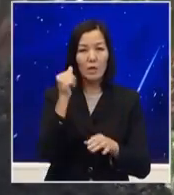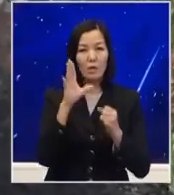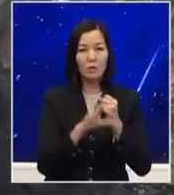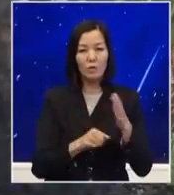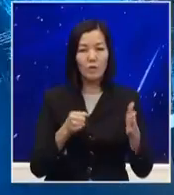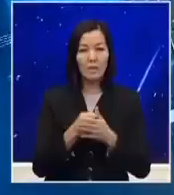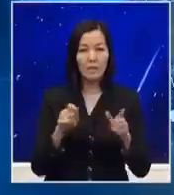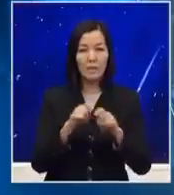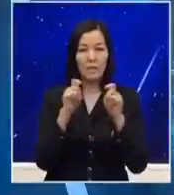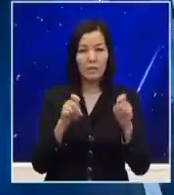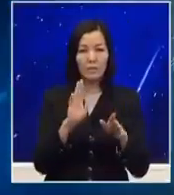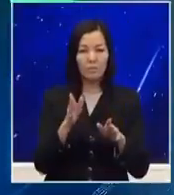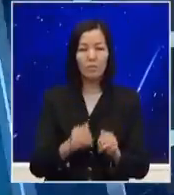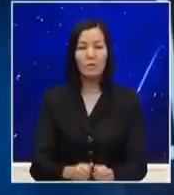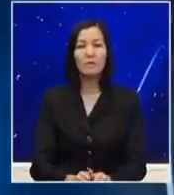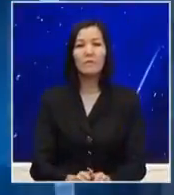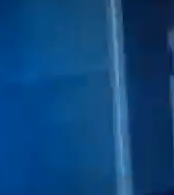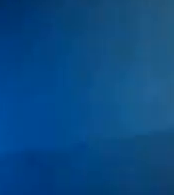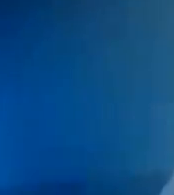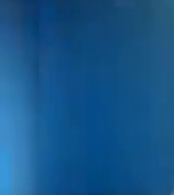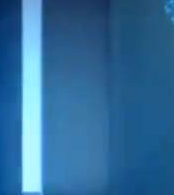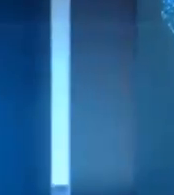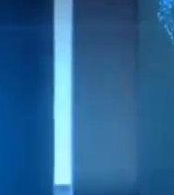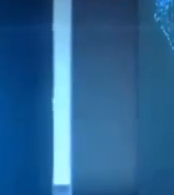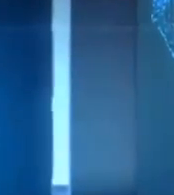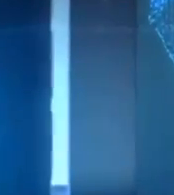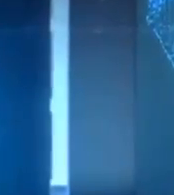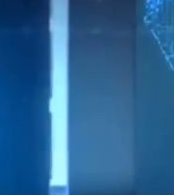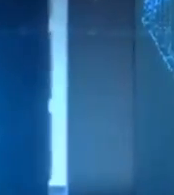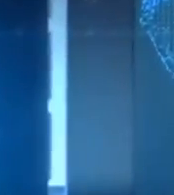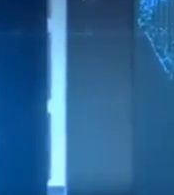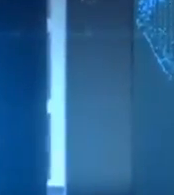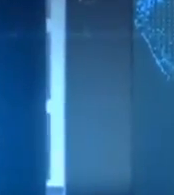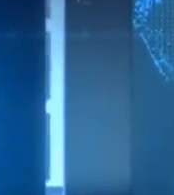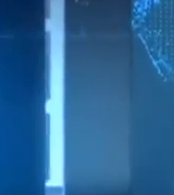дейін тапсырылмақ. Мадина Берқызы, Алексей Цой, Нұржан Мұқанов, Жетісу телеарнасы.